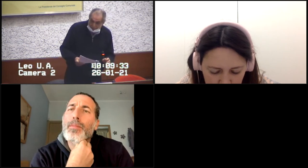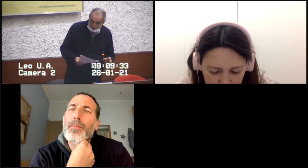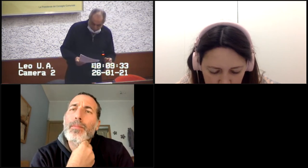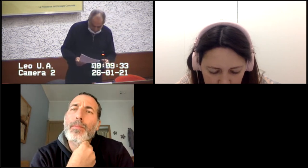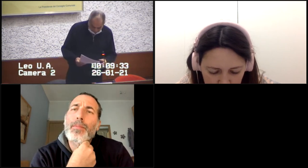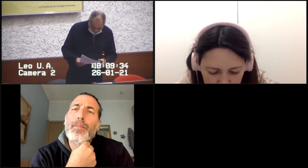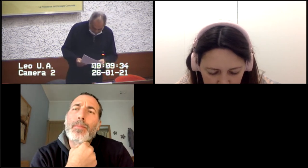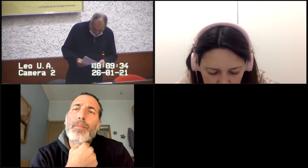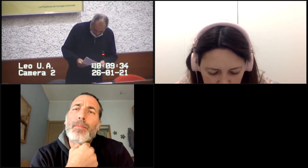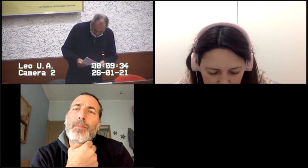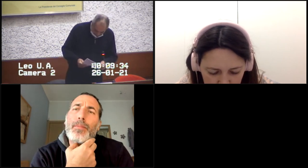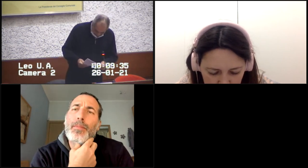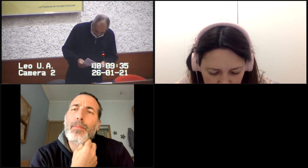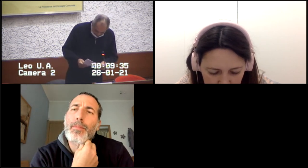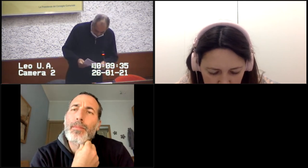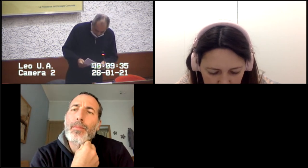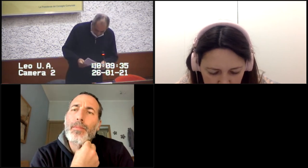tecnici.